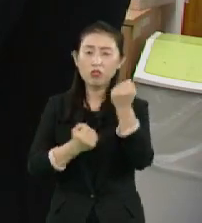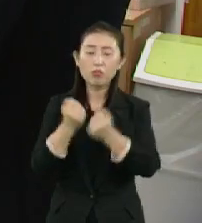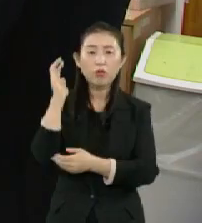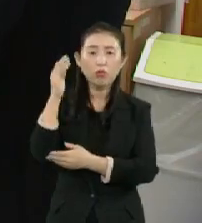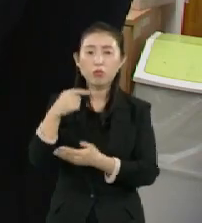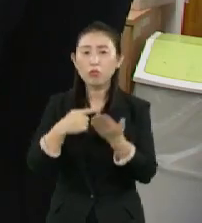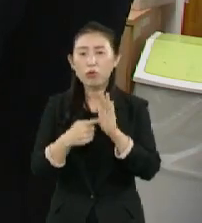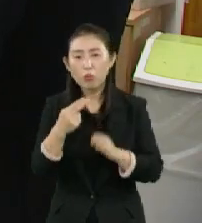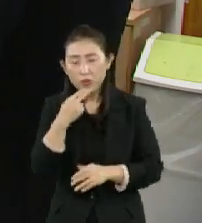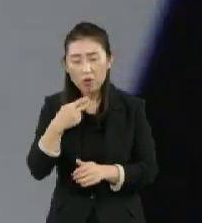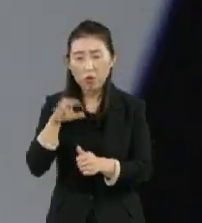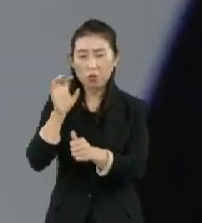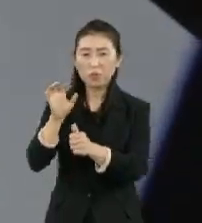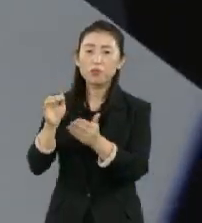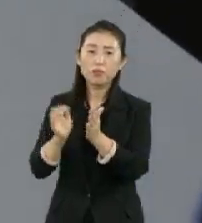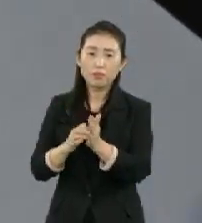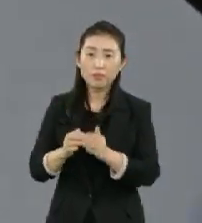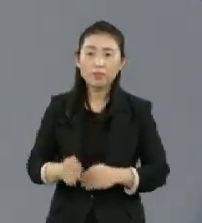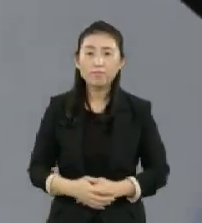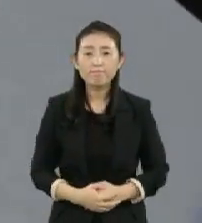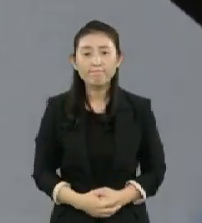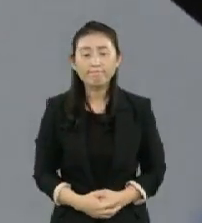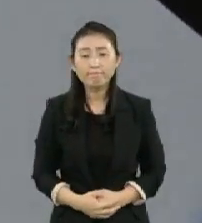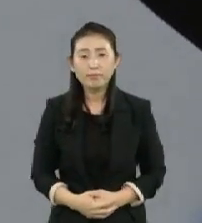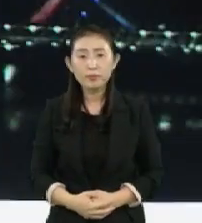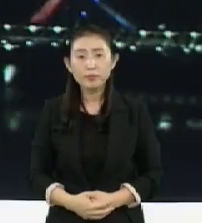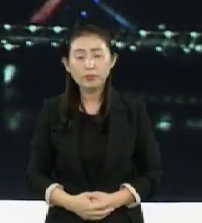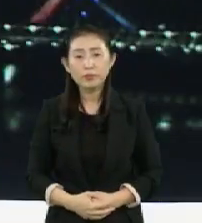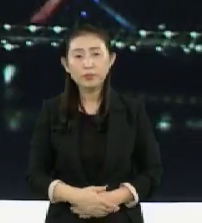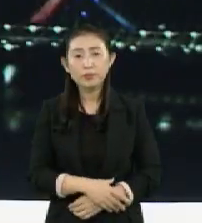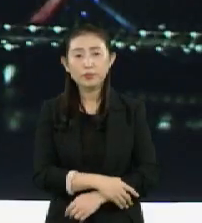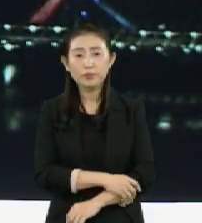설명조차 없다고 지적했습니다.